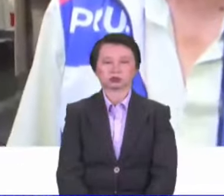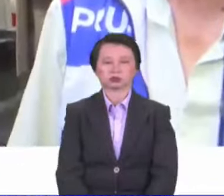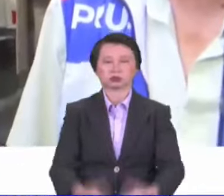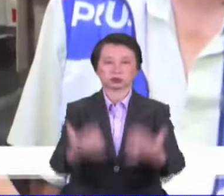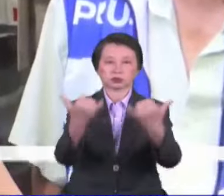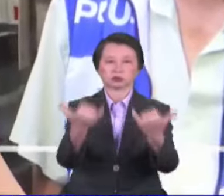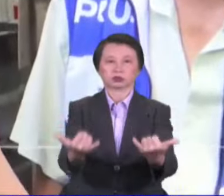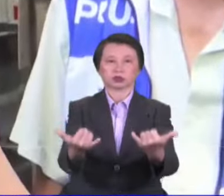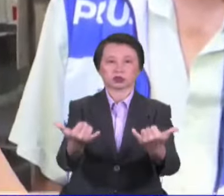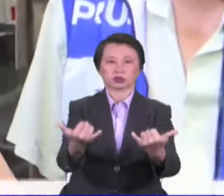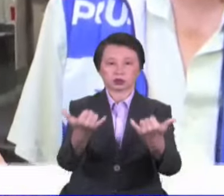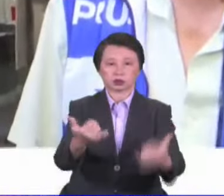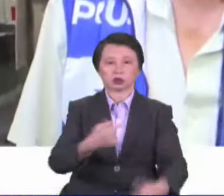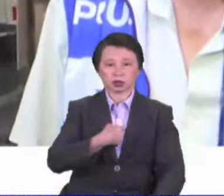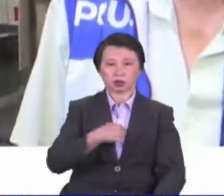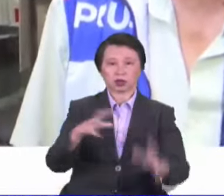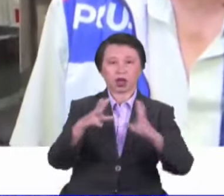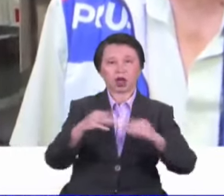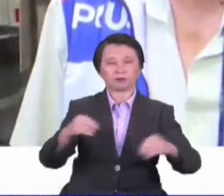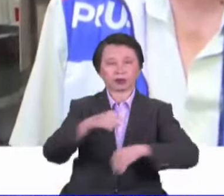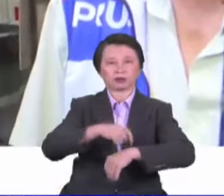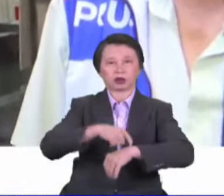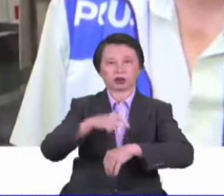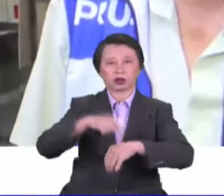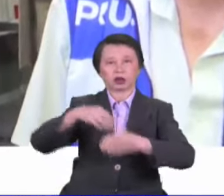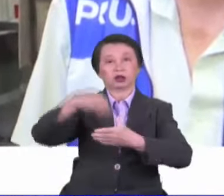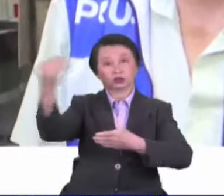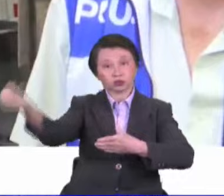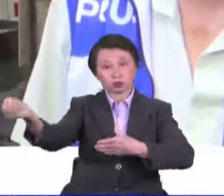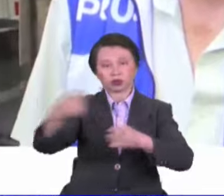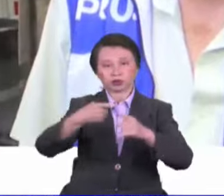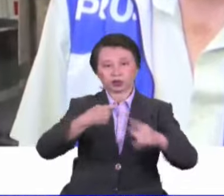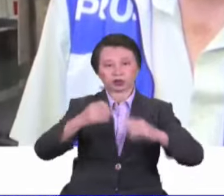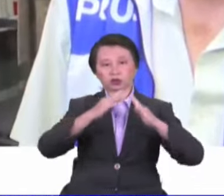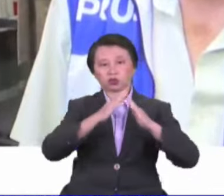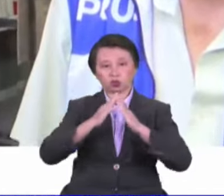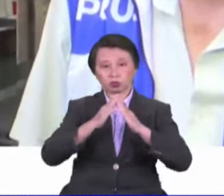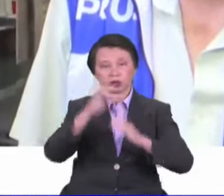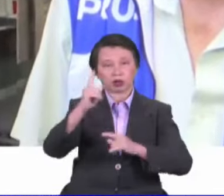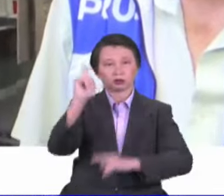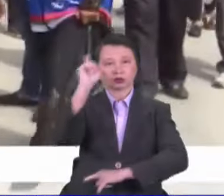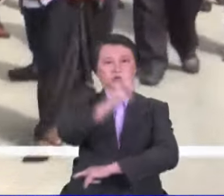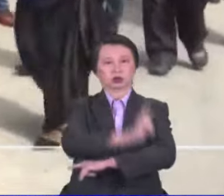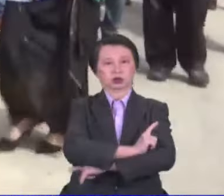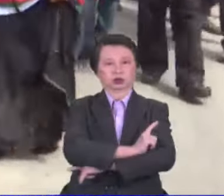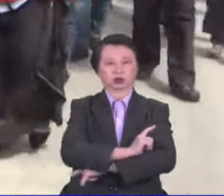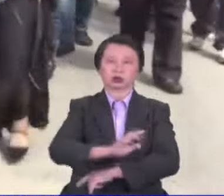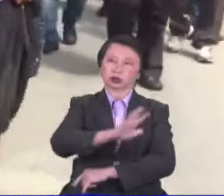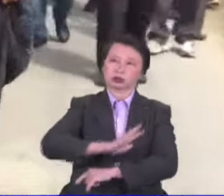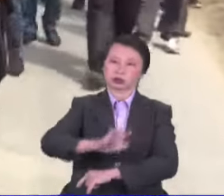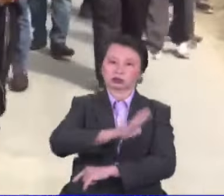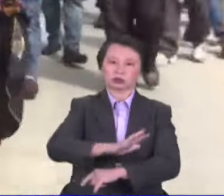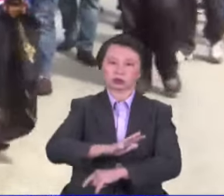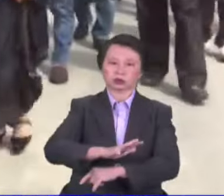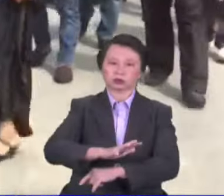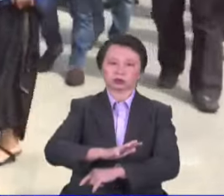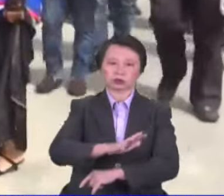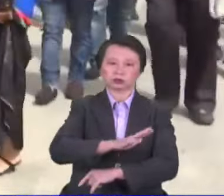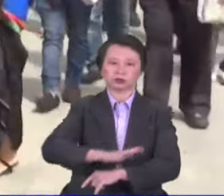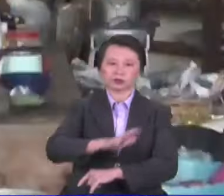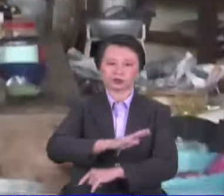Sekarang ni saya boleh kata menghabiskan masa di luar daripada rumah dalam satu hari sekurang-kurangnya lebih kurang